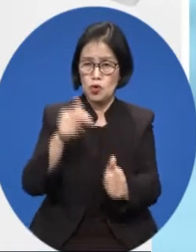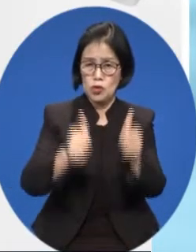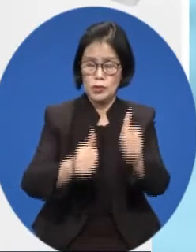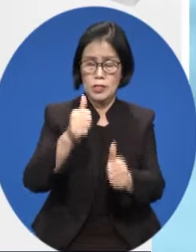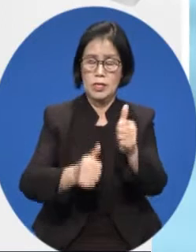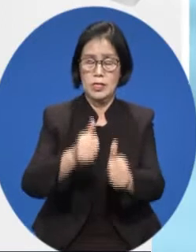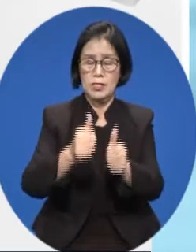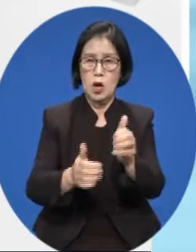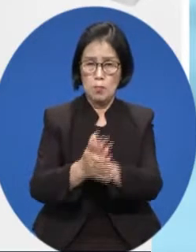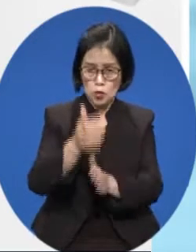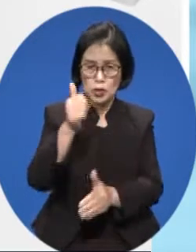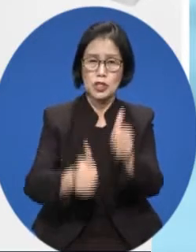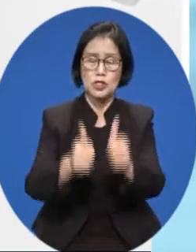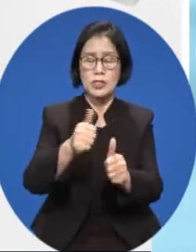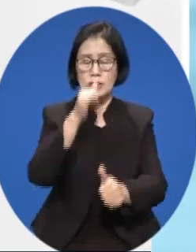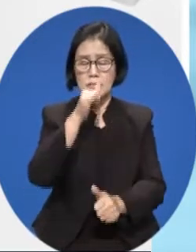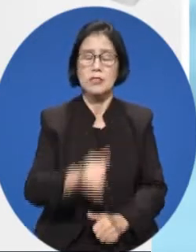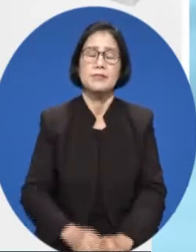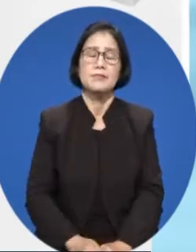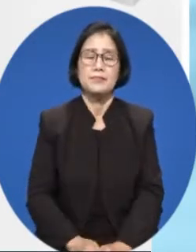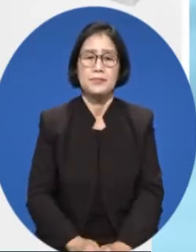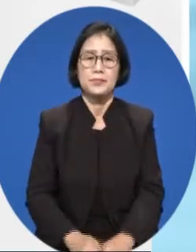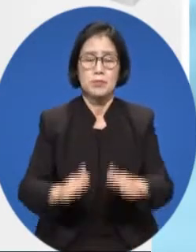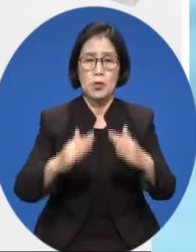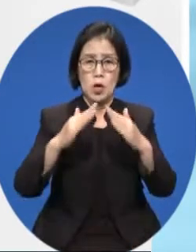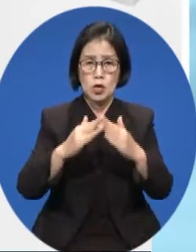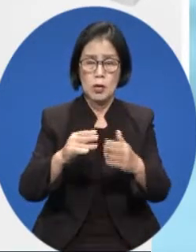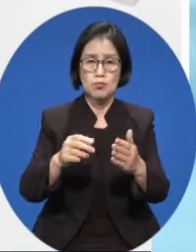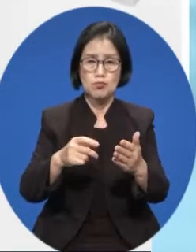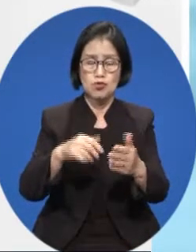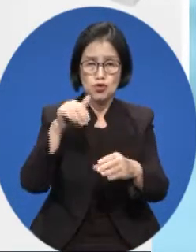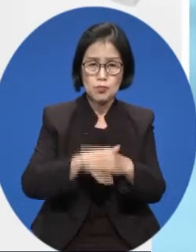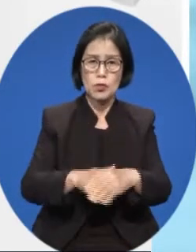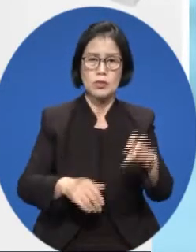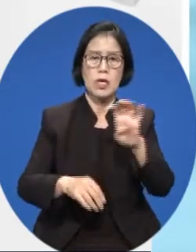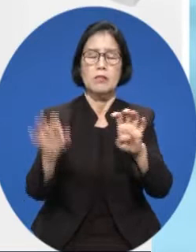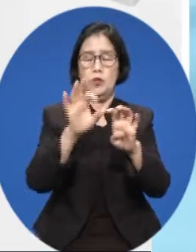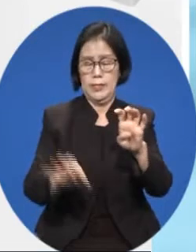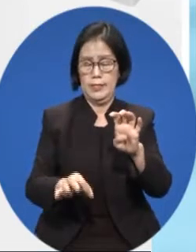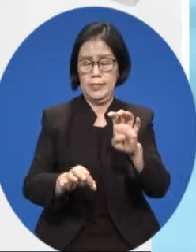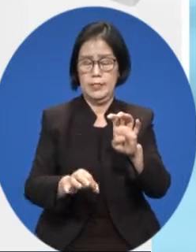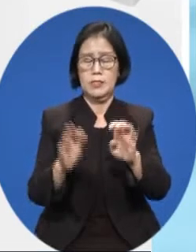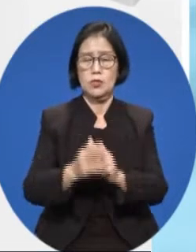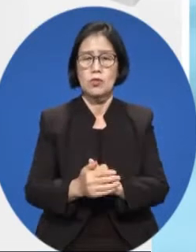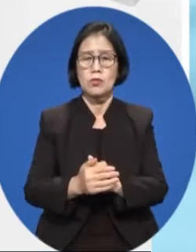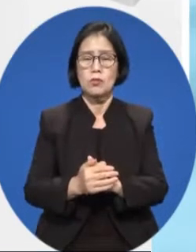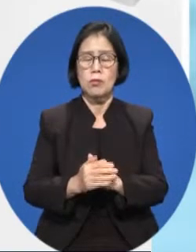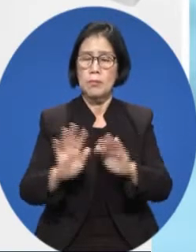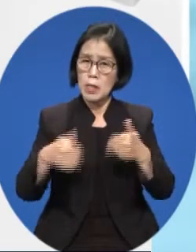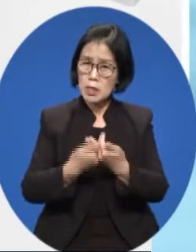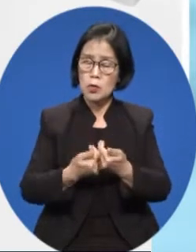붙는 본성 이라는 게 남아 있는데요 4 이번에 호남 투표율이 40% 때 밖에 나오지 않았어요 얘기는 뒤집어